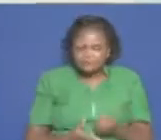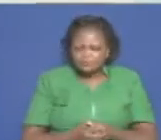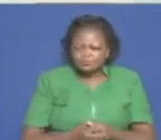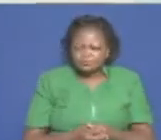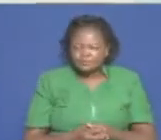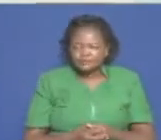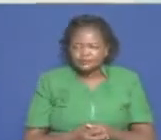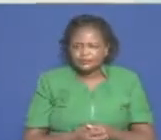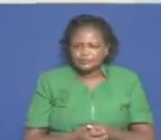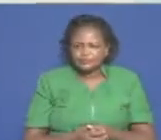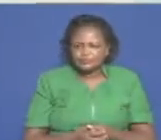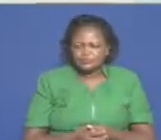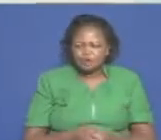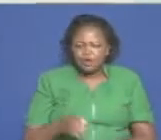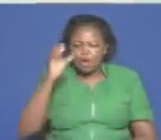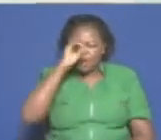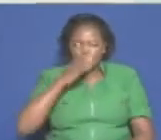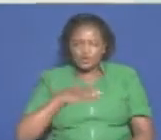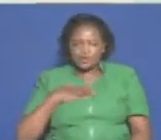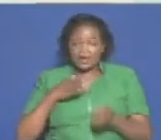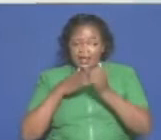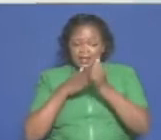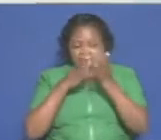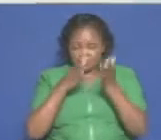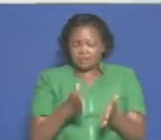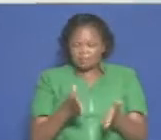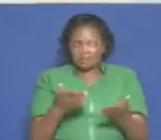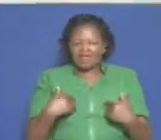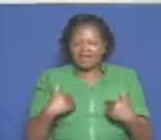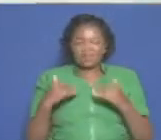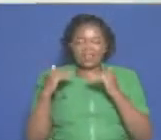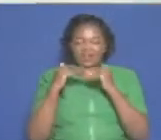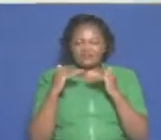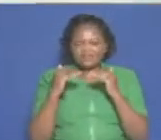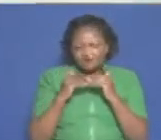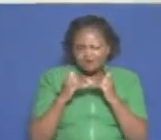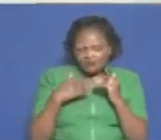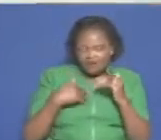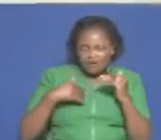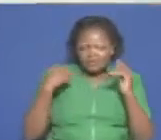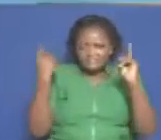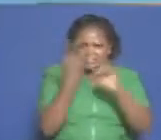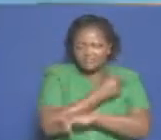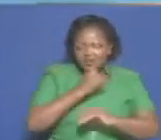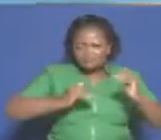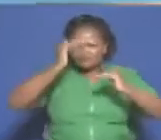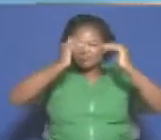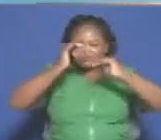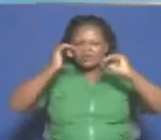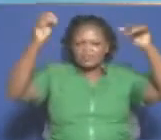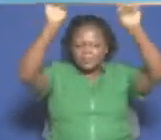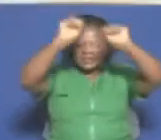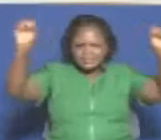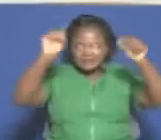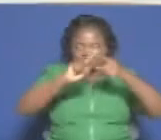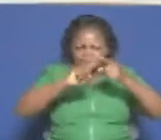hivi. Katika uongozi kuna zile levels. Kuna huyo president ambaye anaongoza inji, kuna MP